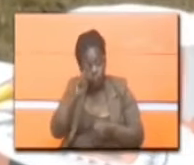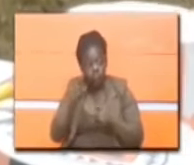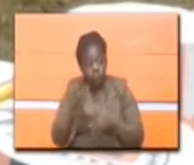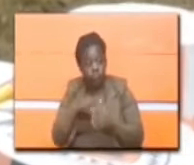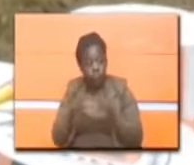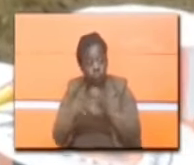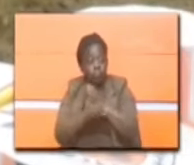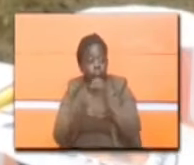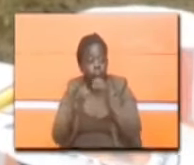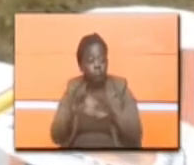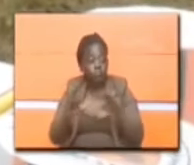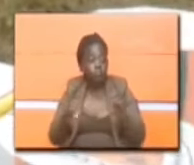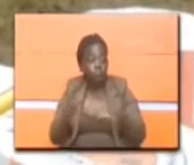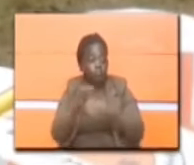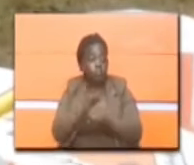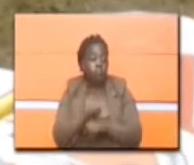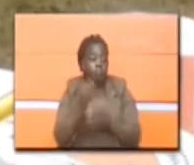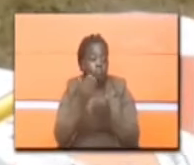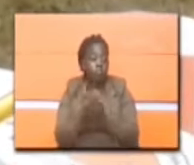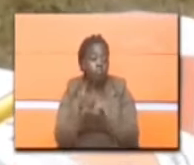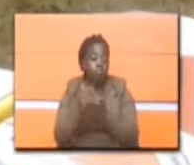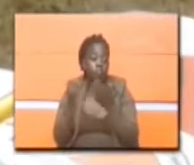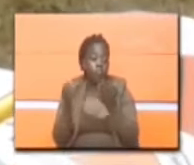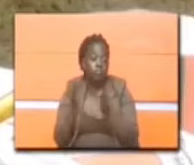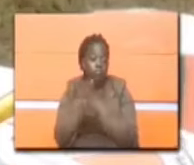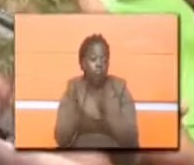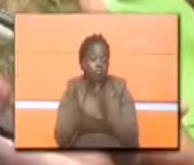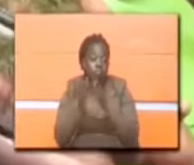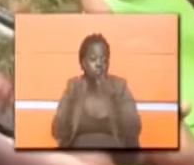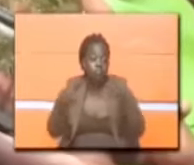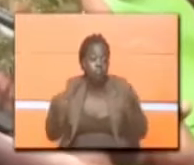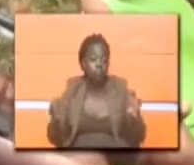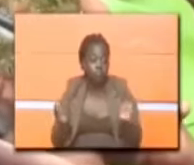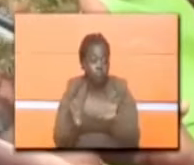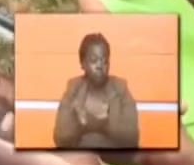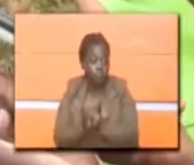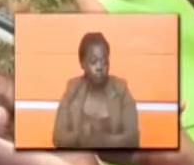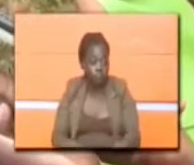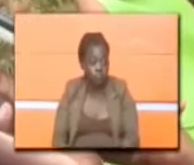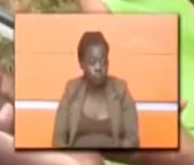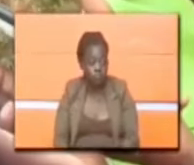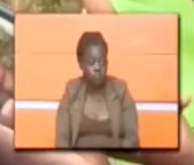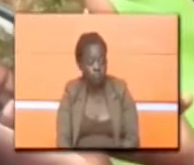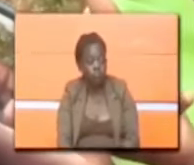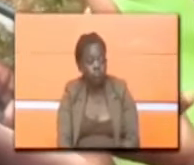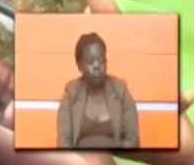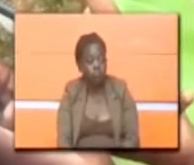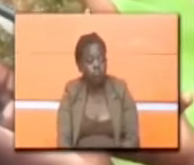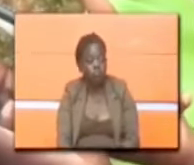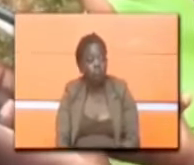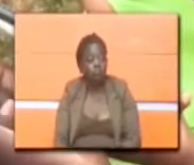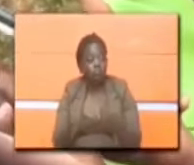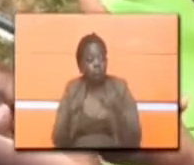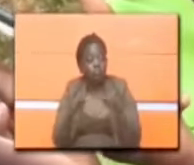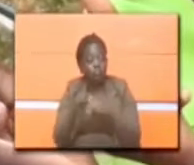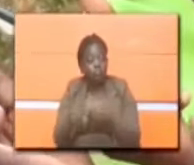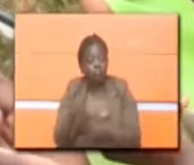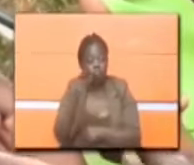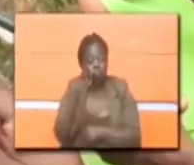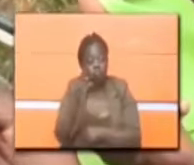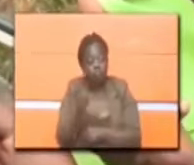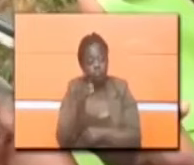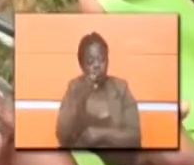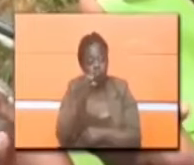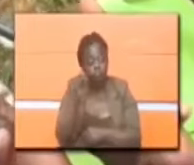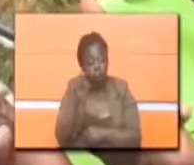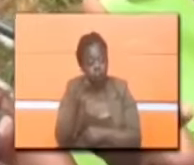okubba ettaka ly'essomero n'asaba okuyambibwa lizimbibweko ekikomera. Essomero lyatalikira ku ttaka nga liweza eka nga 20, over 20